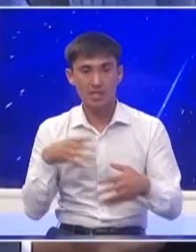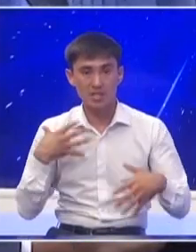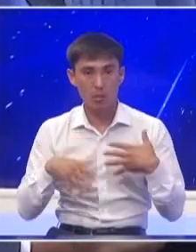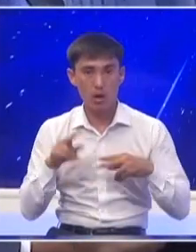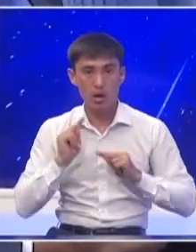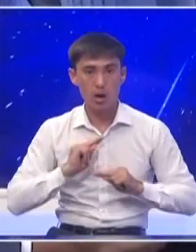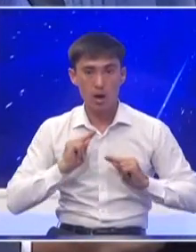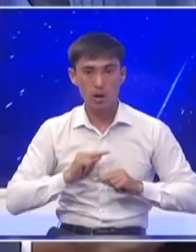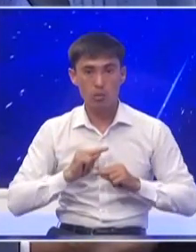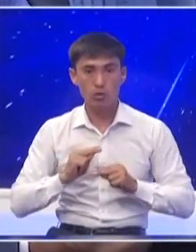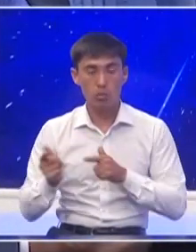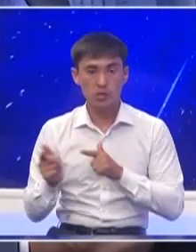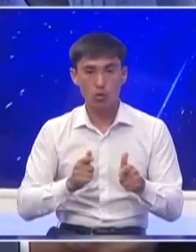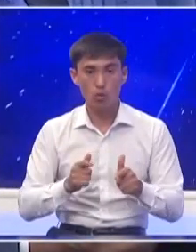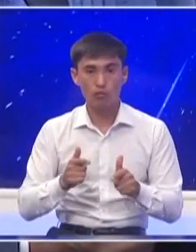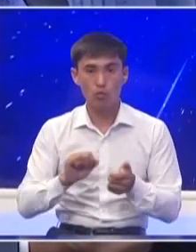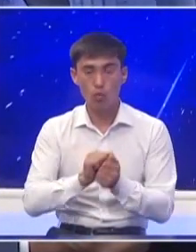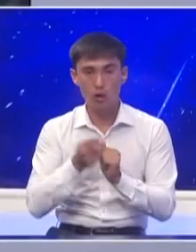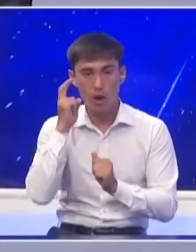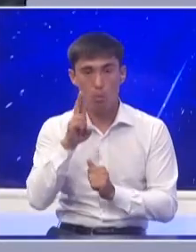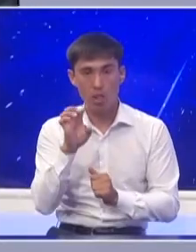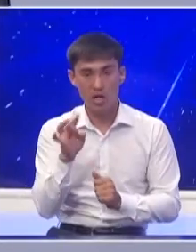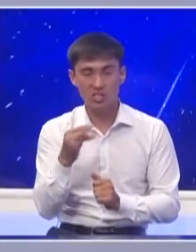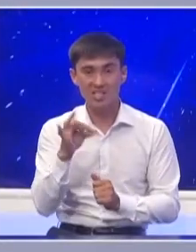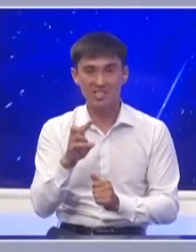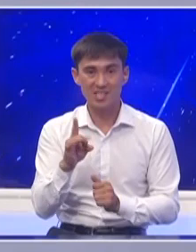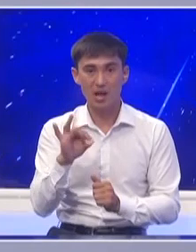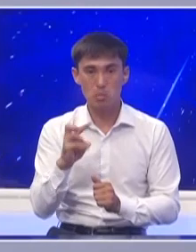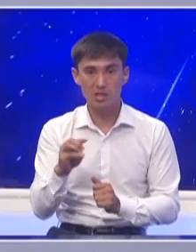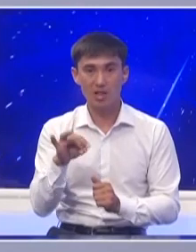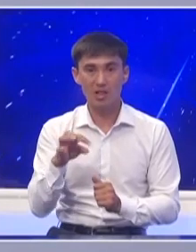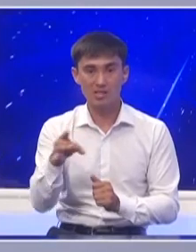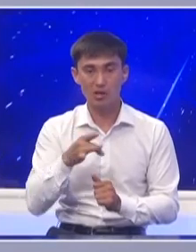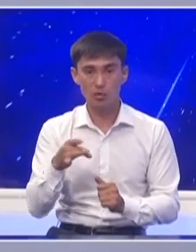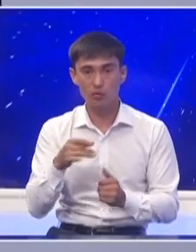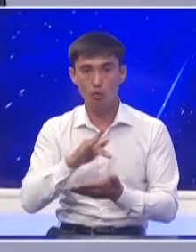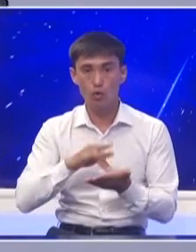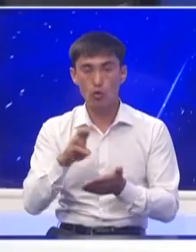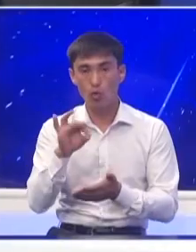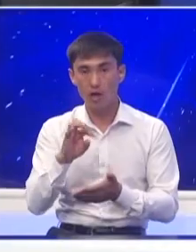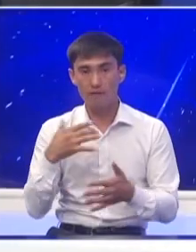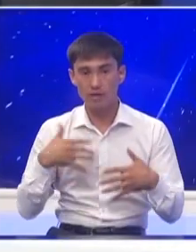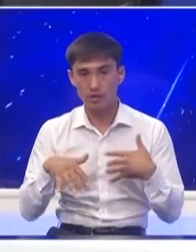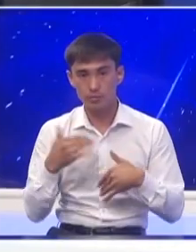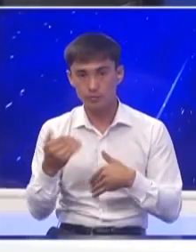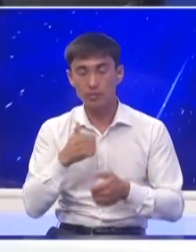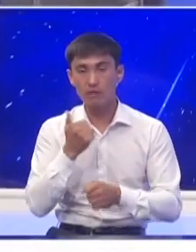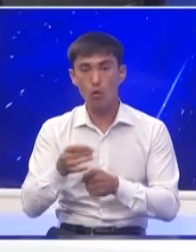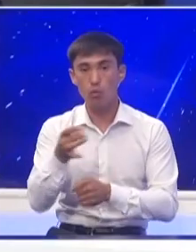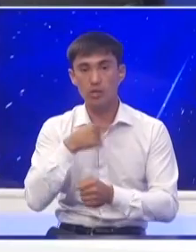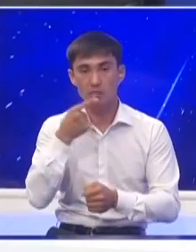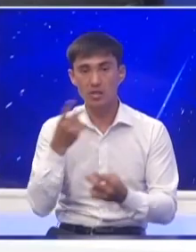по заготовке угля в Балхашском, Илийском, Раймбекском и Талгарском районах, а также в городе Кунай. Глава области